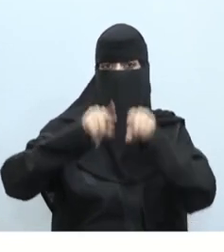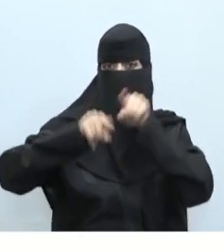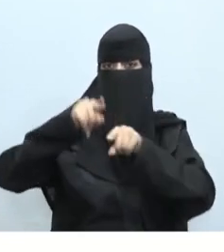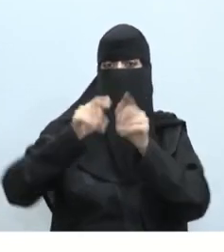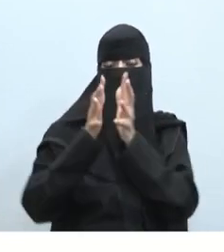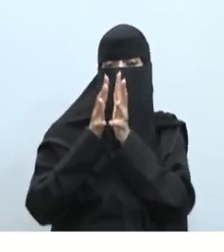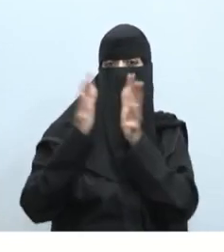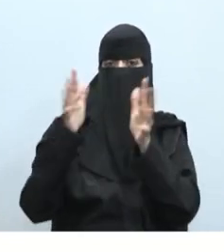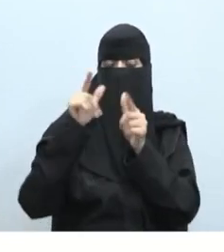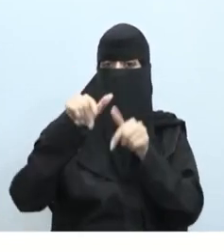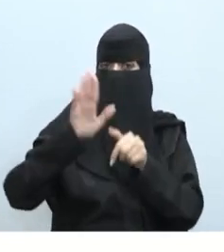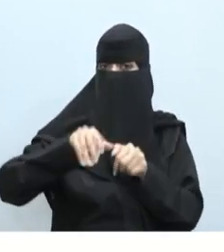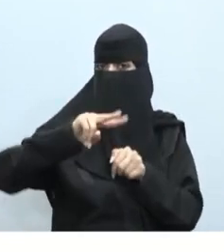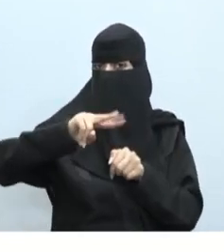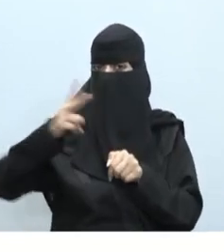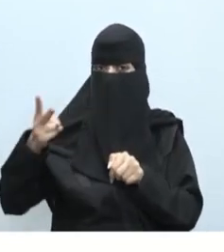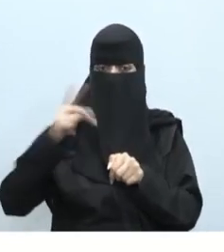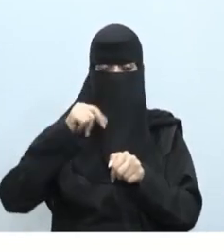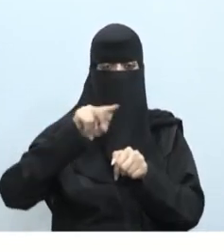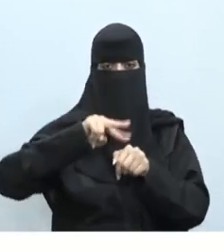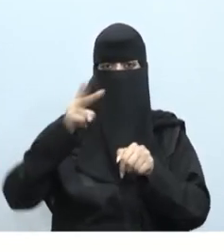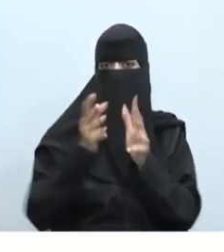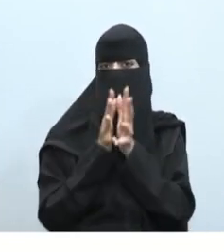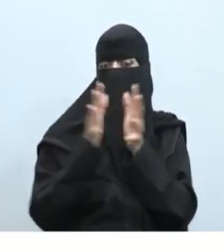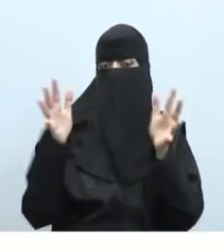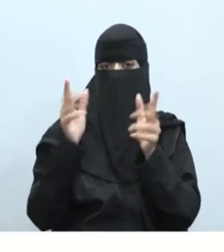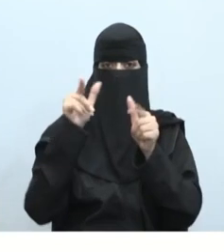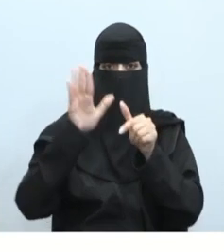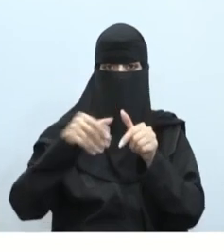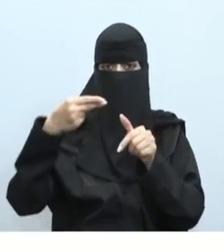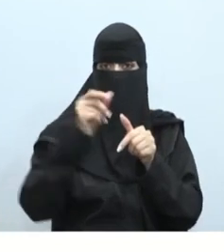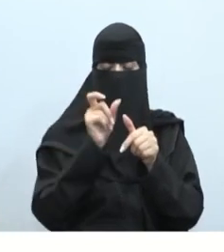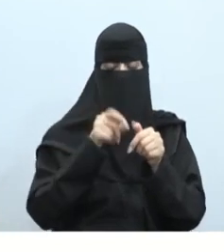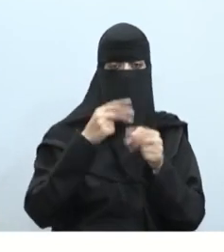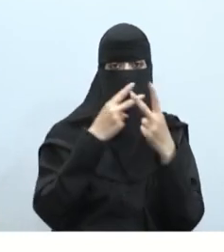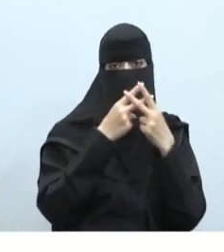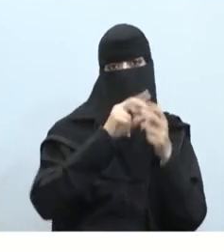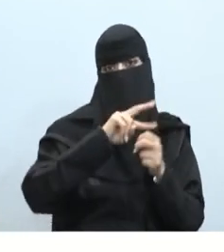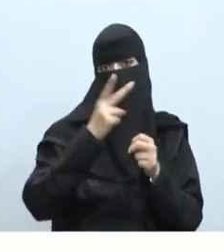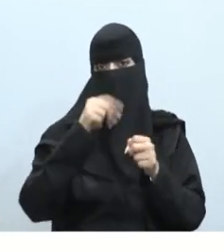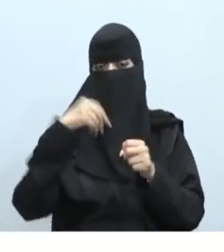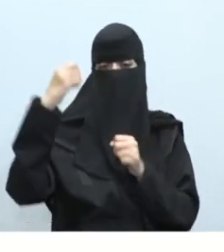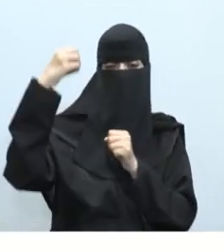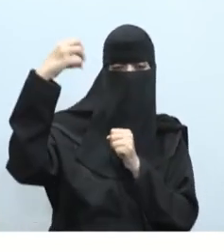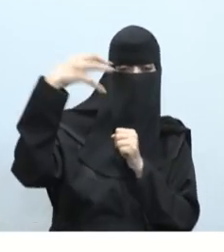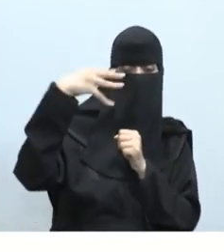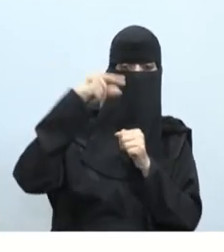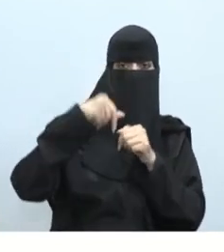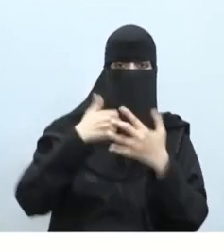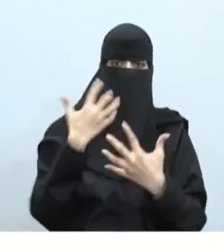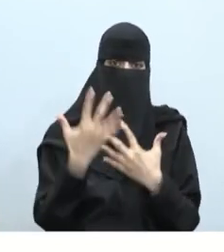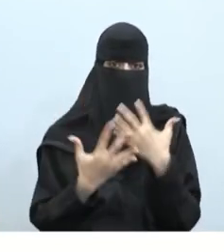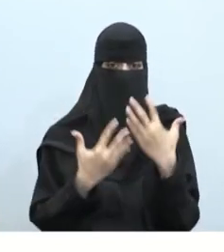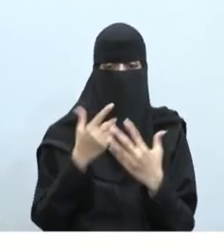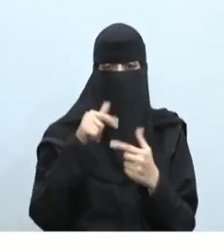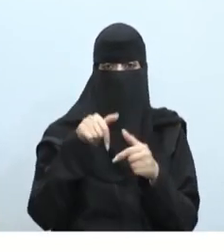كبيرا اي تختلف اختلافا كبيرا عن بعضها البعض في الاشعاع والطاقه